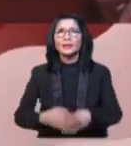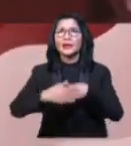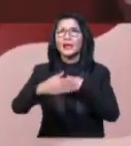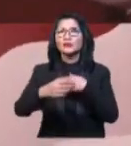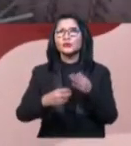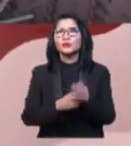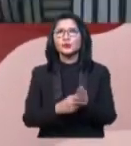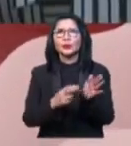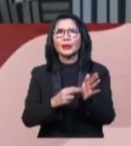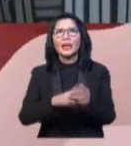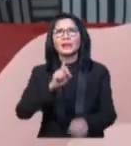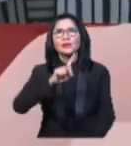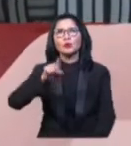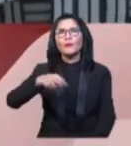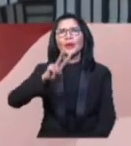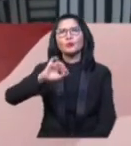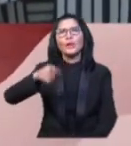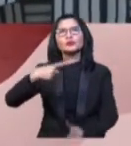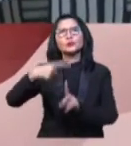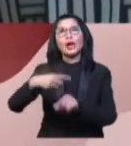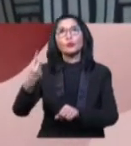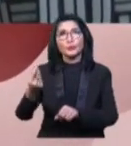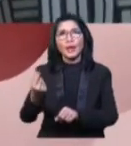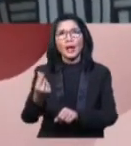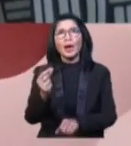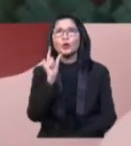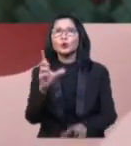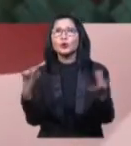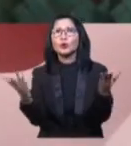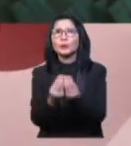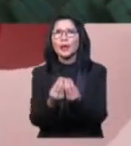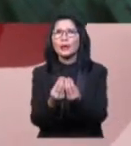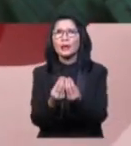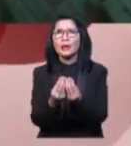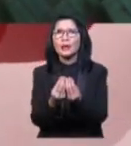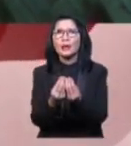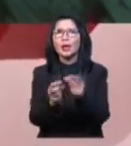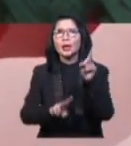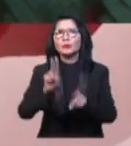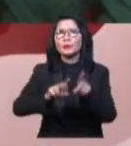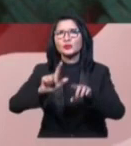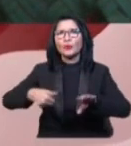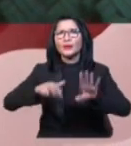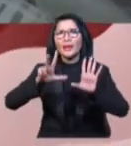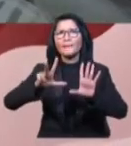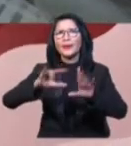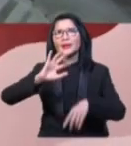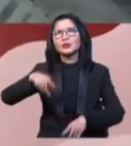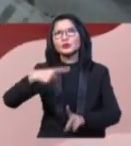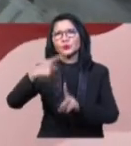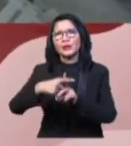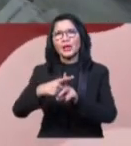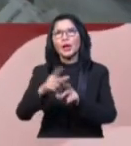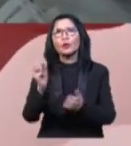nilai 1,2 juta rupiah untuk total 12,8 juta ya pelaku